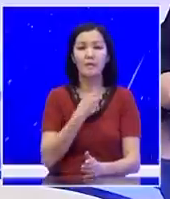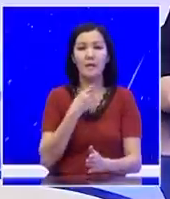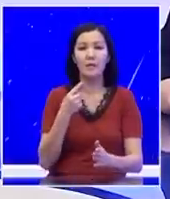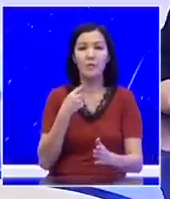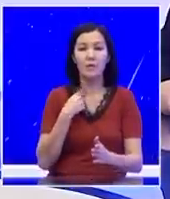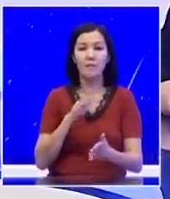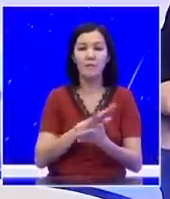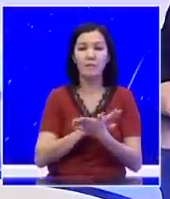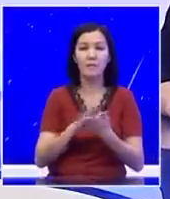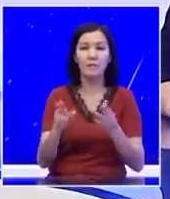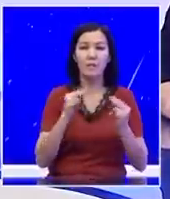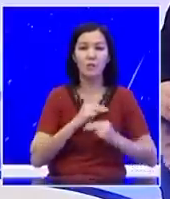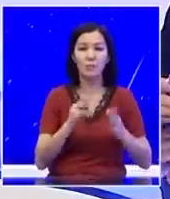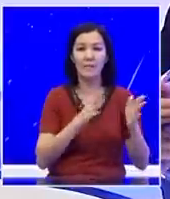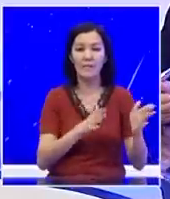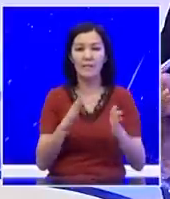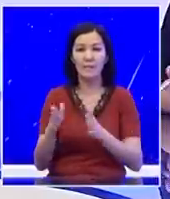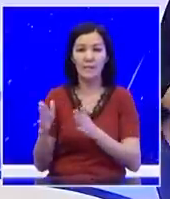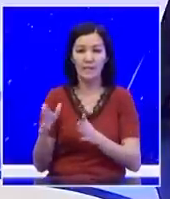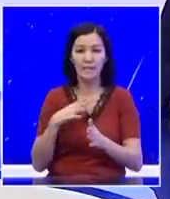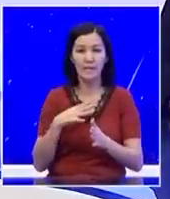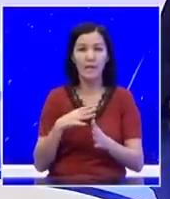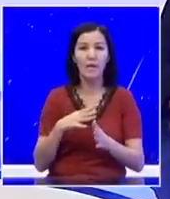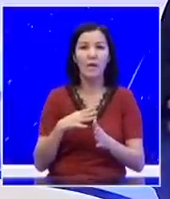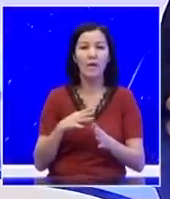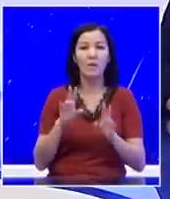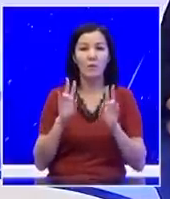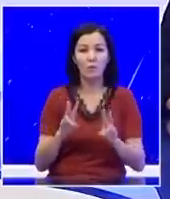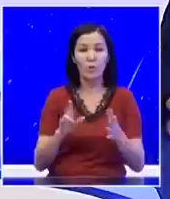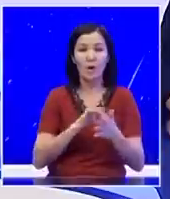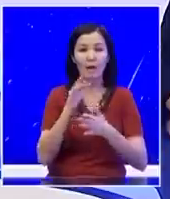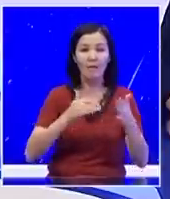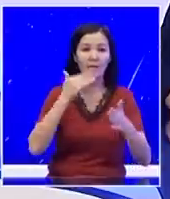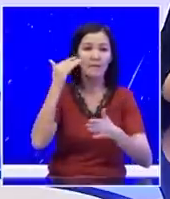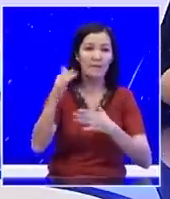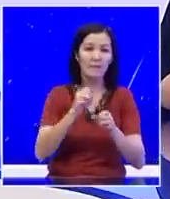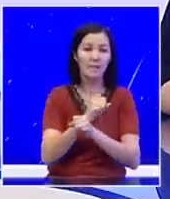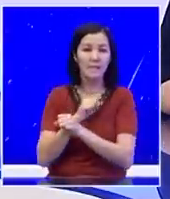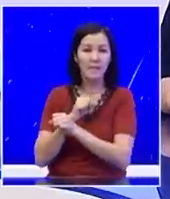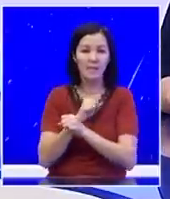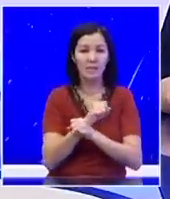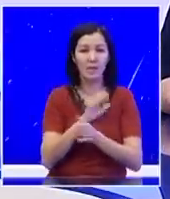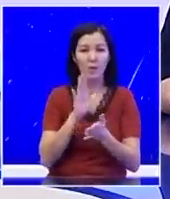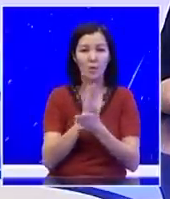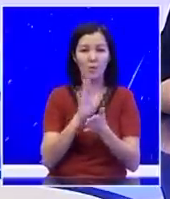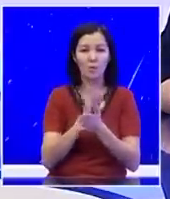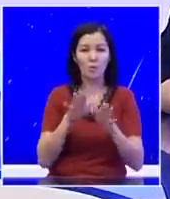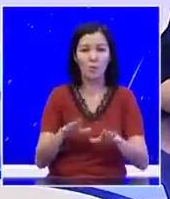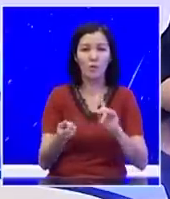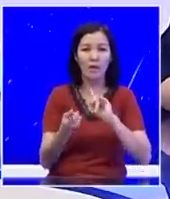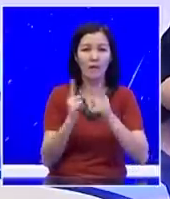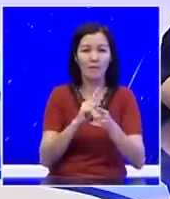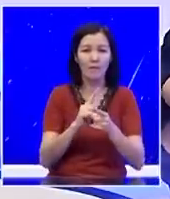Өзгеде жаңалықтар, Талдықорғанда тазалық жұмыстары ретке келген сыңайлы, алайда қала сыртындағы саяжайлар қоқыс полигонына айналғандай.